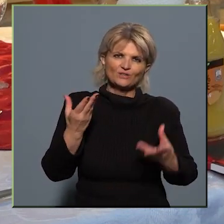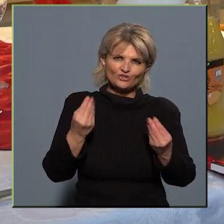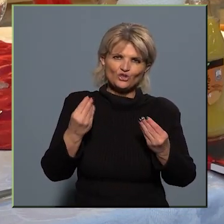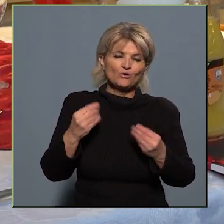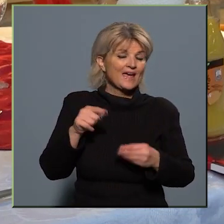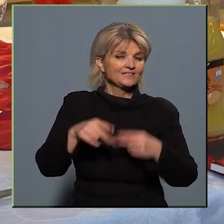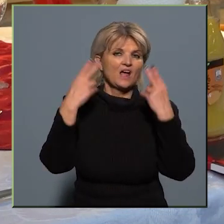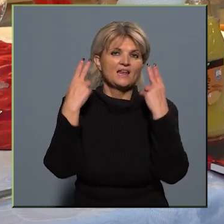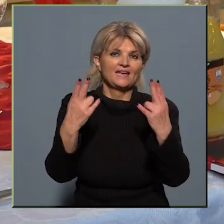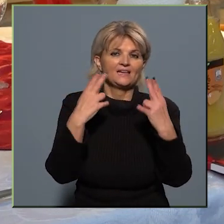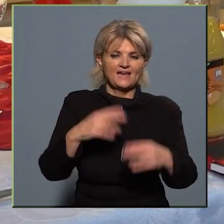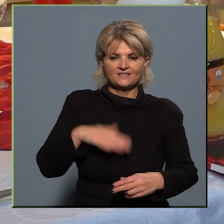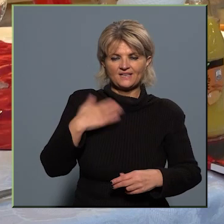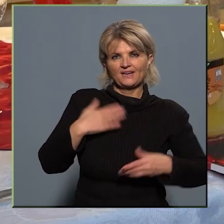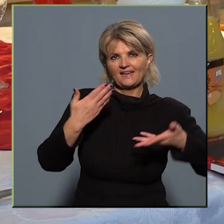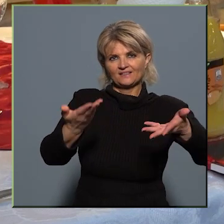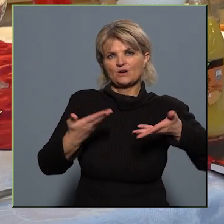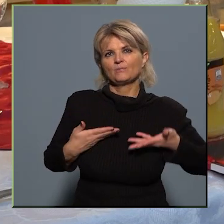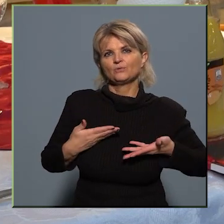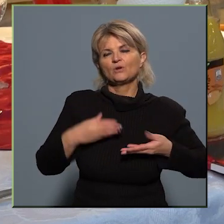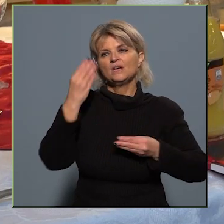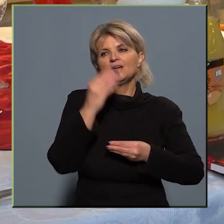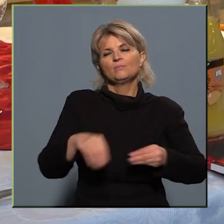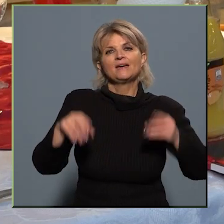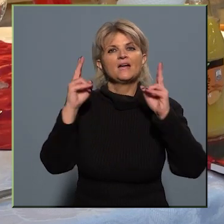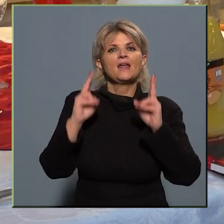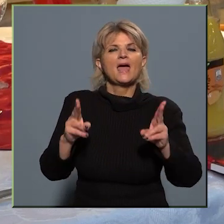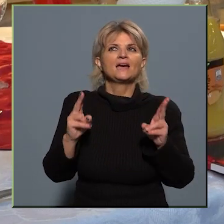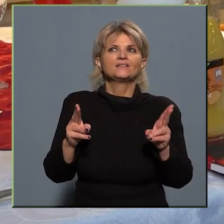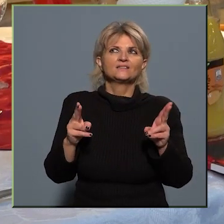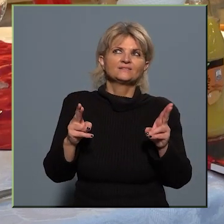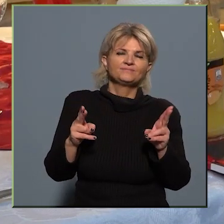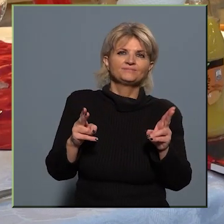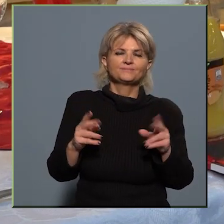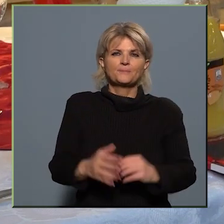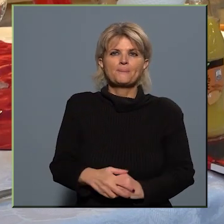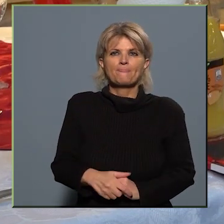volt a lényeg, mert lehet, hogy bőségesebb, vagy